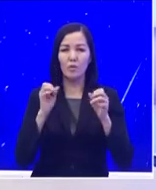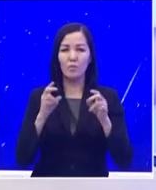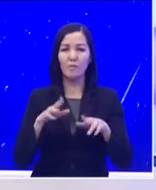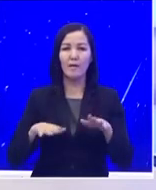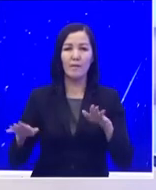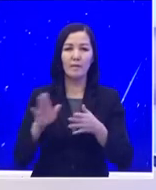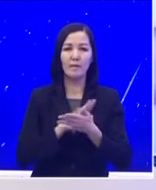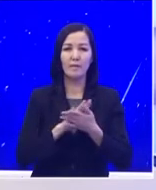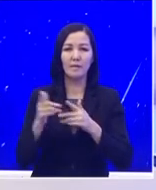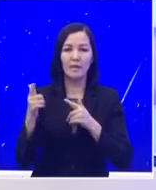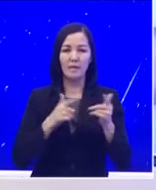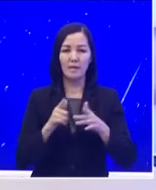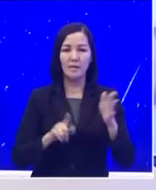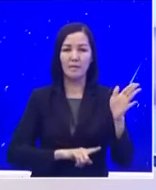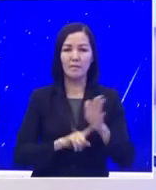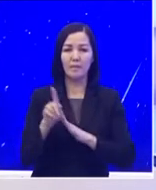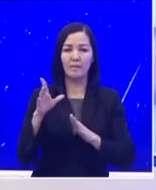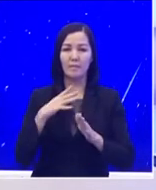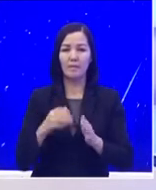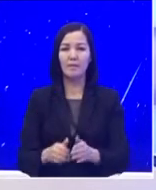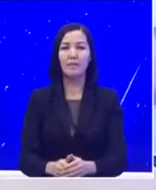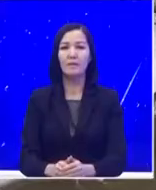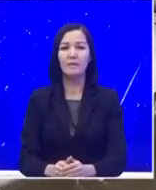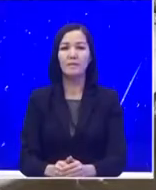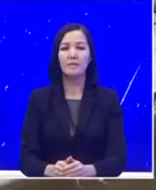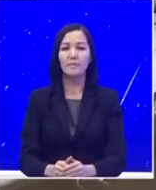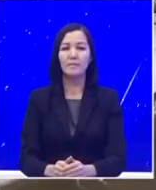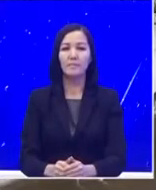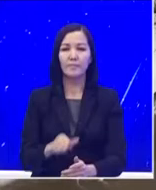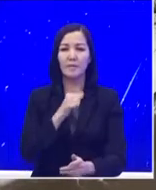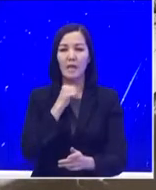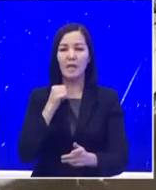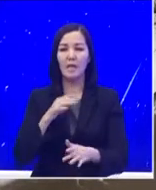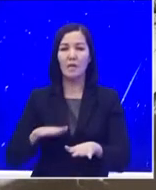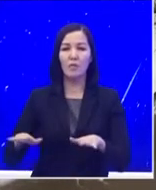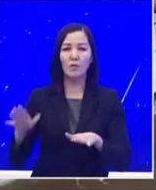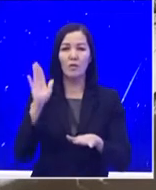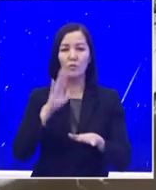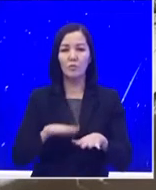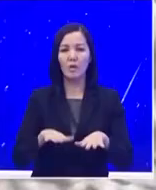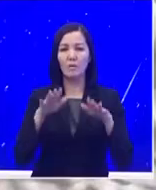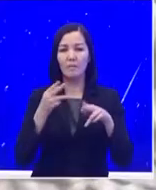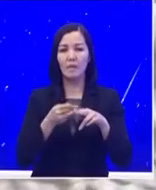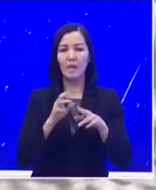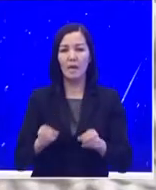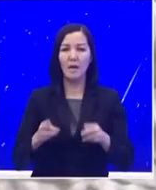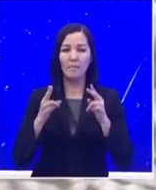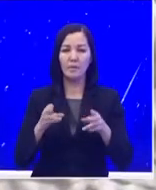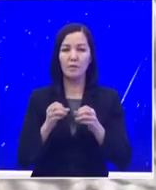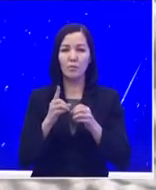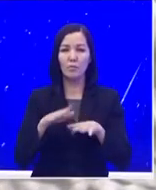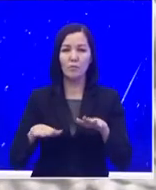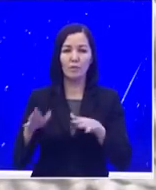аймақтарды тазартып, дайындықты бастап кетті. Талғар ауданында су тасқыны қаупі бар ең қатерлі 11